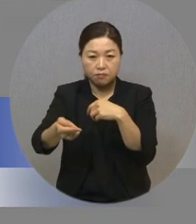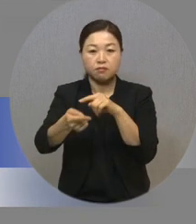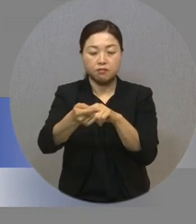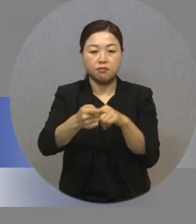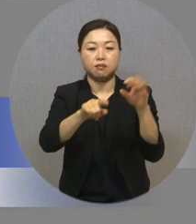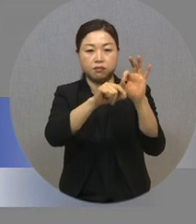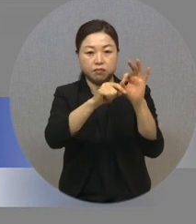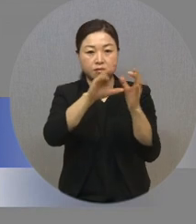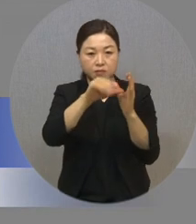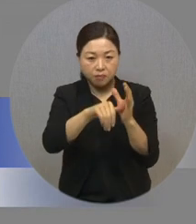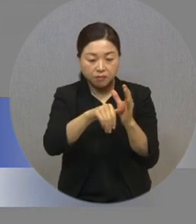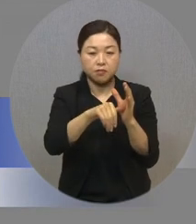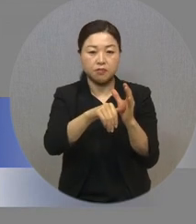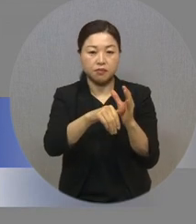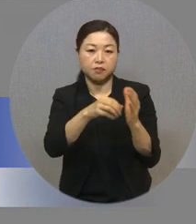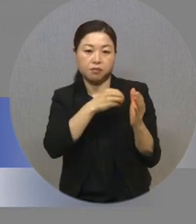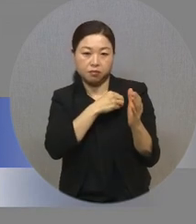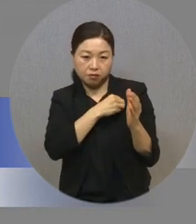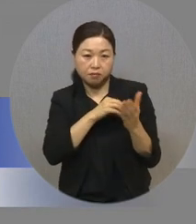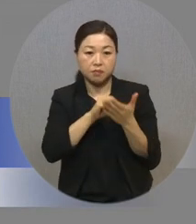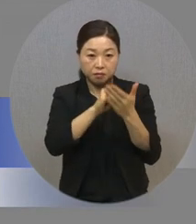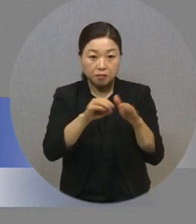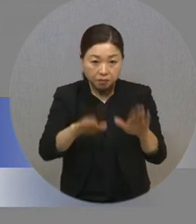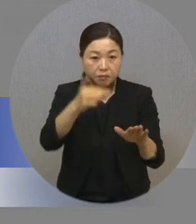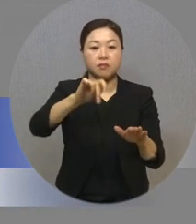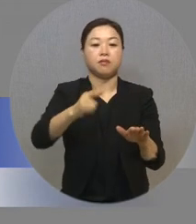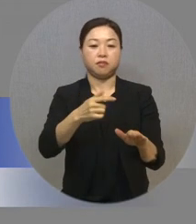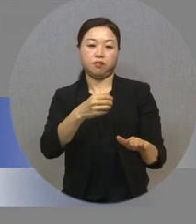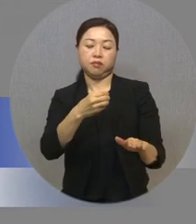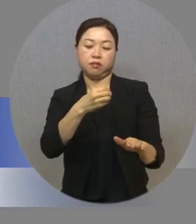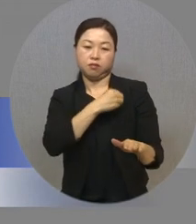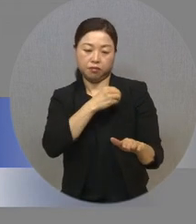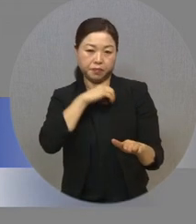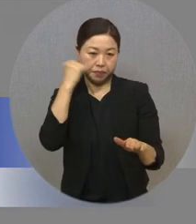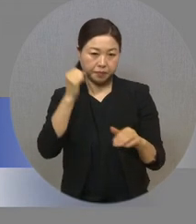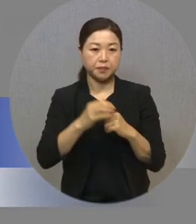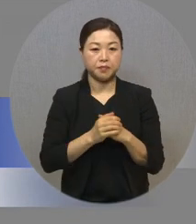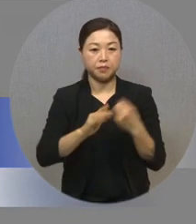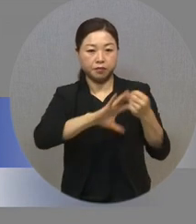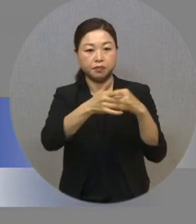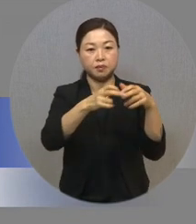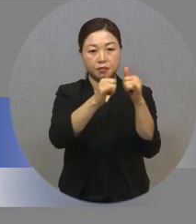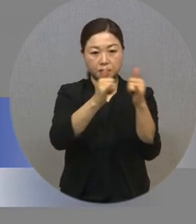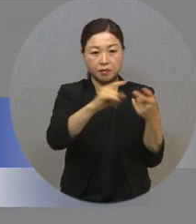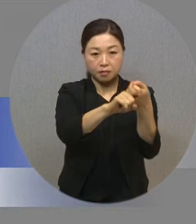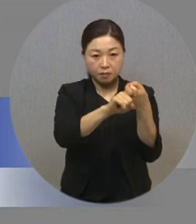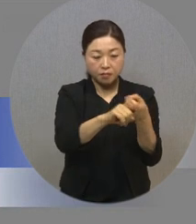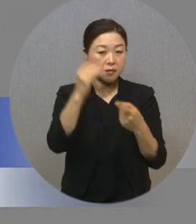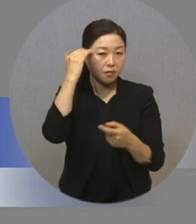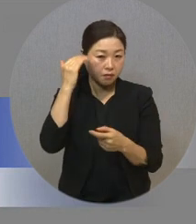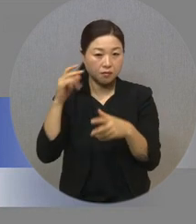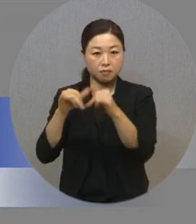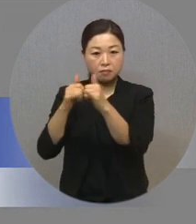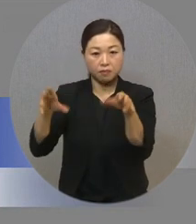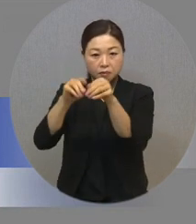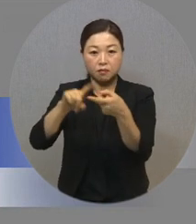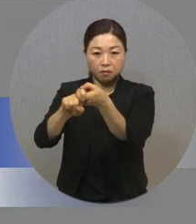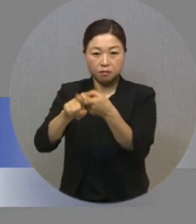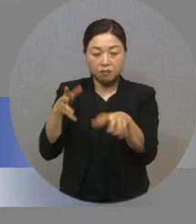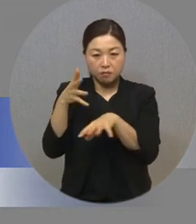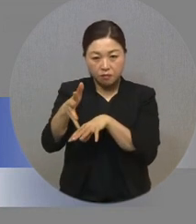마침내 준회원이 된 것이라고 설명했습니다 국제 장애인 연합은 한국 장총의 전문성과 협력에 대한